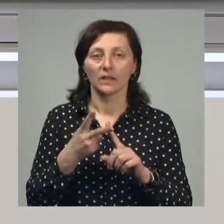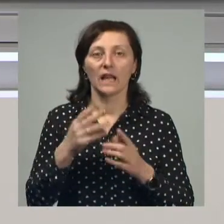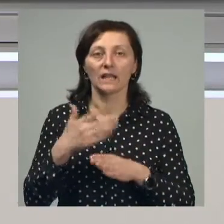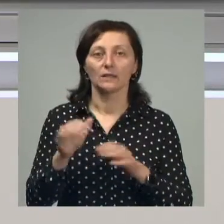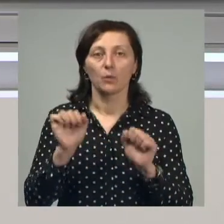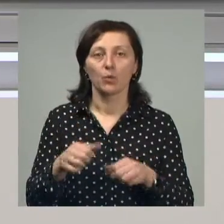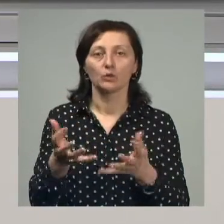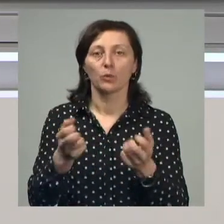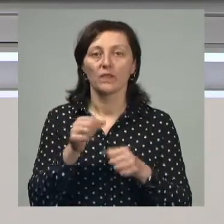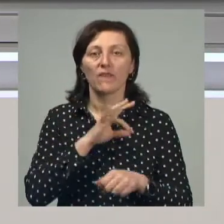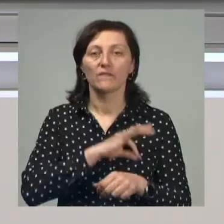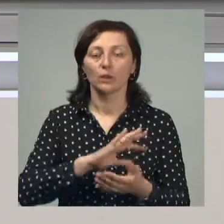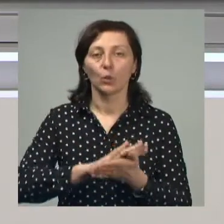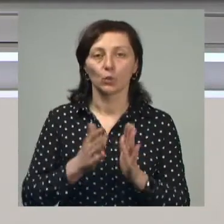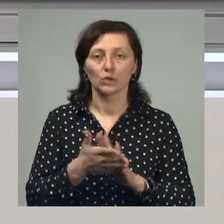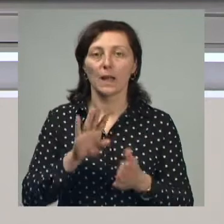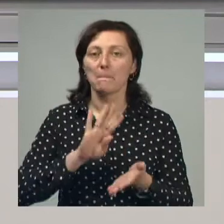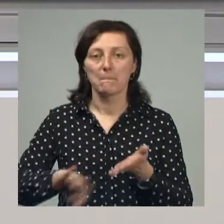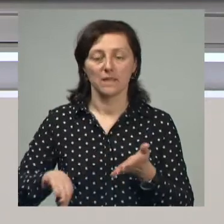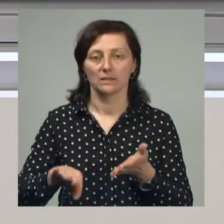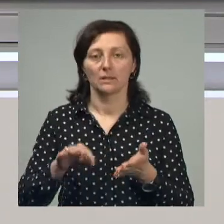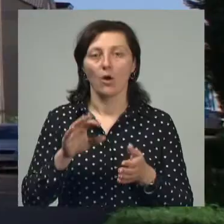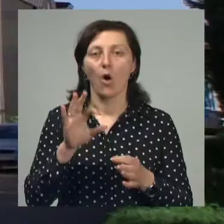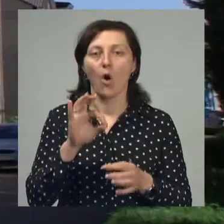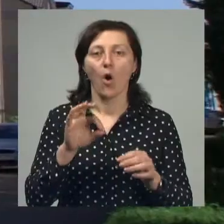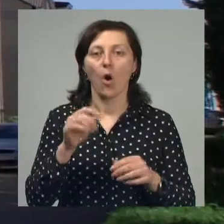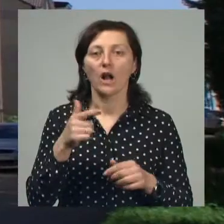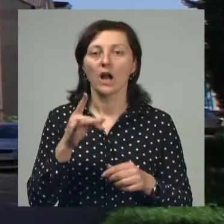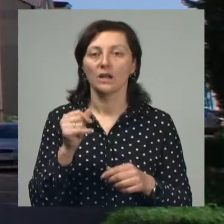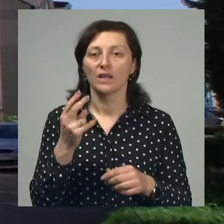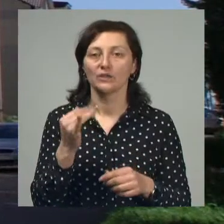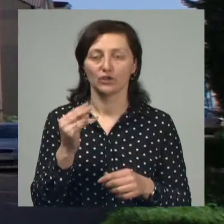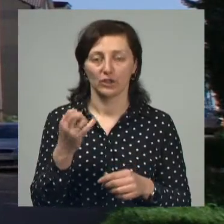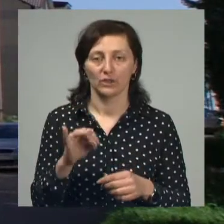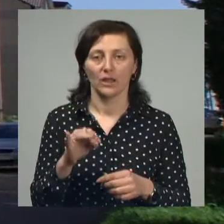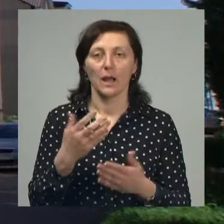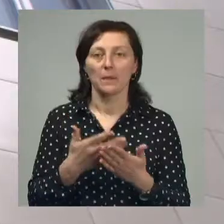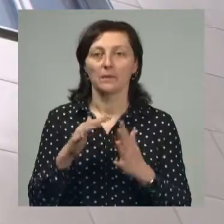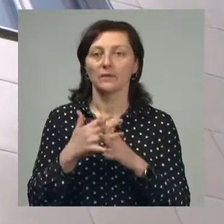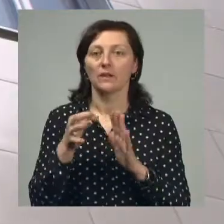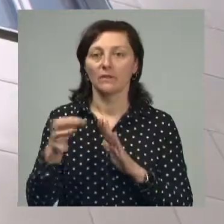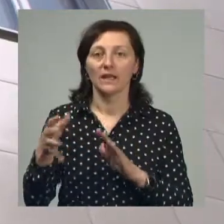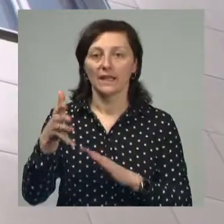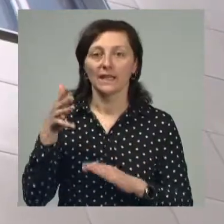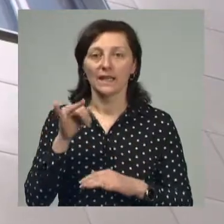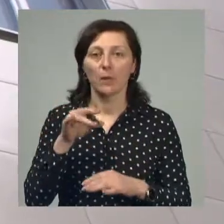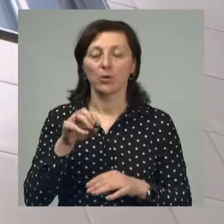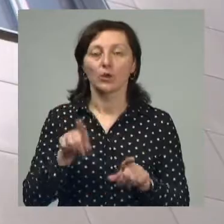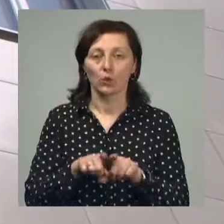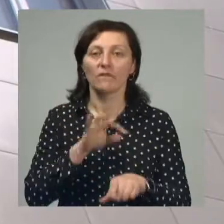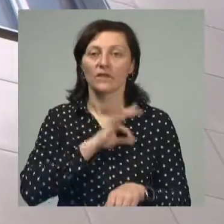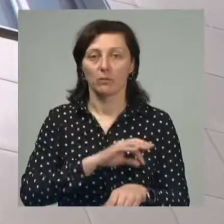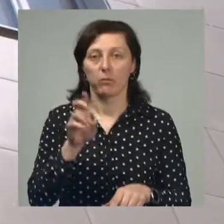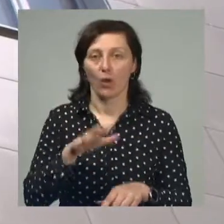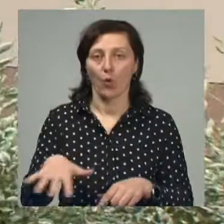на более выгодных условиях без жестких ограничений по срокам например сельская ипотека тоже весьма востребовано в белгородской области